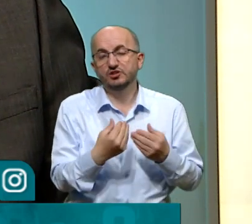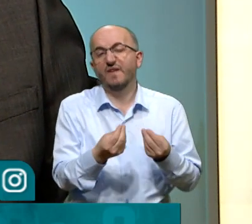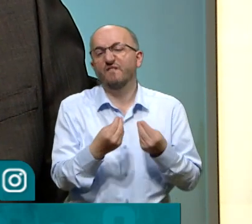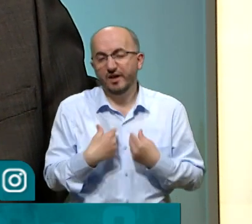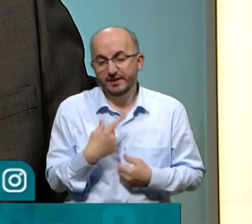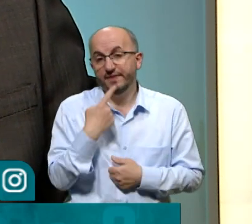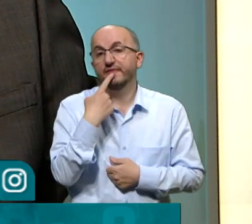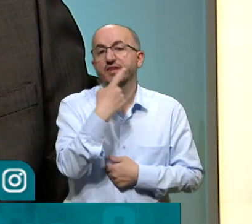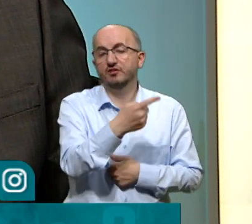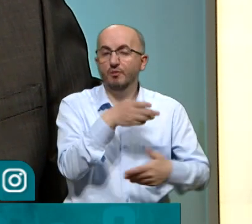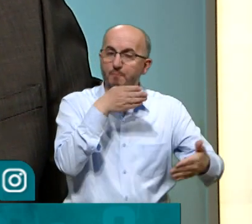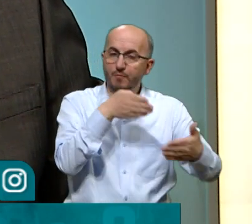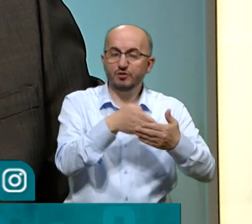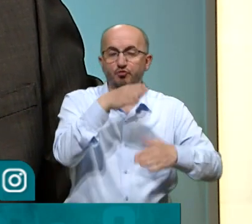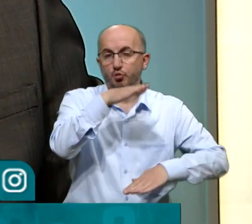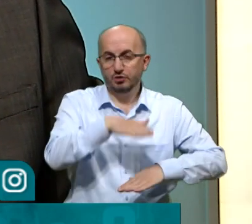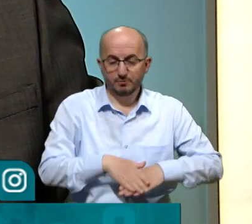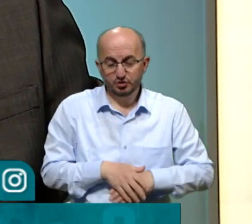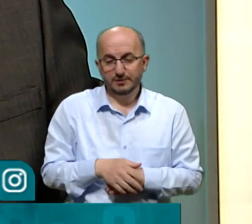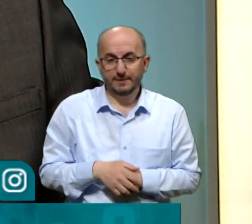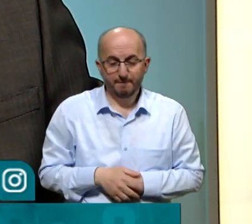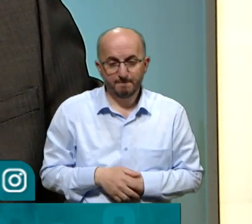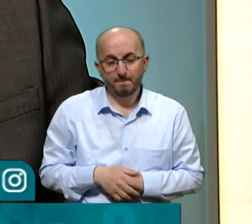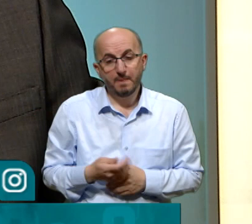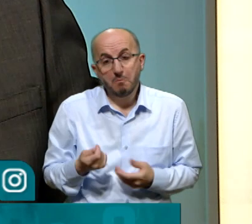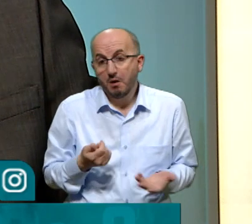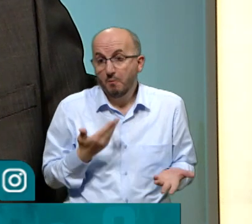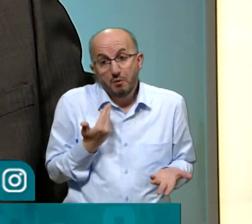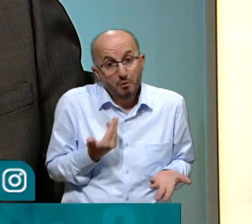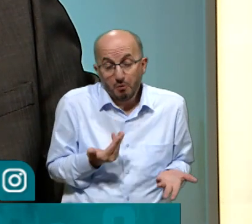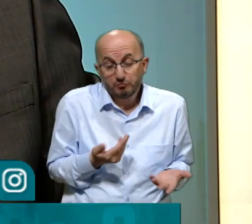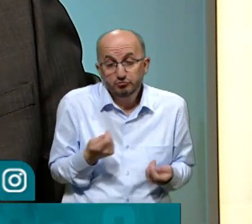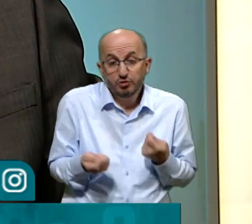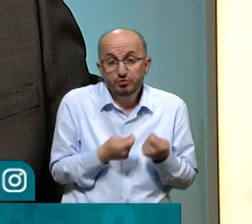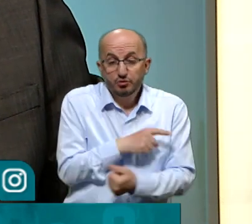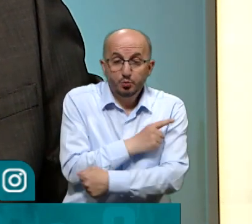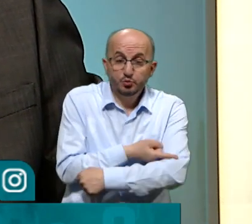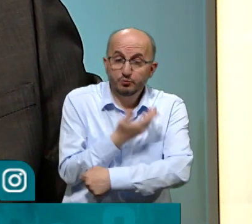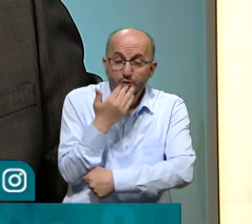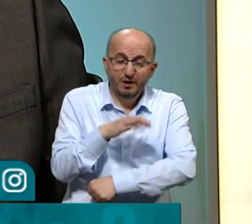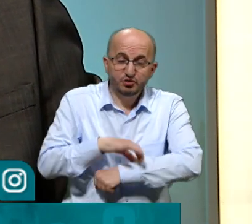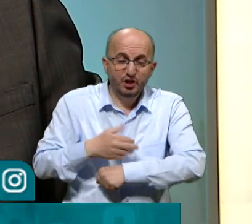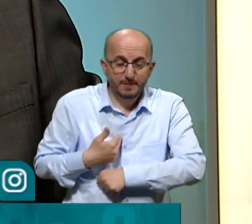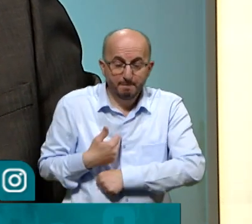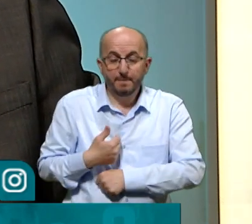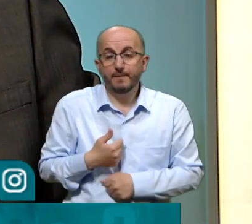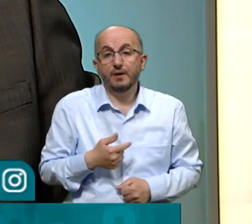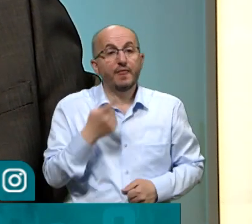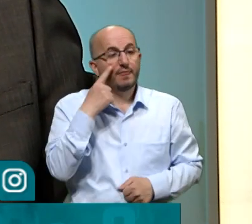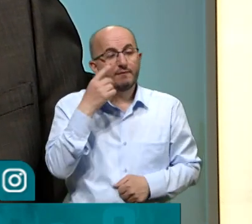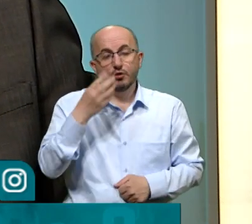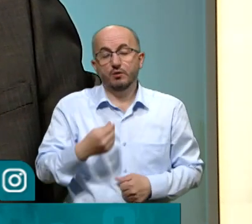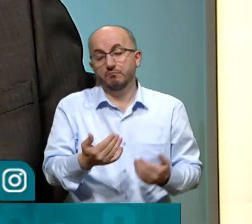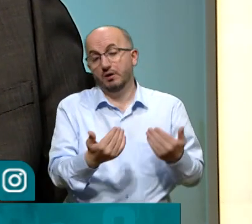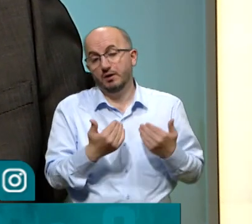maddi gücüm olmadığı için kıyıda Kenarda Bir Param da yok çalışacak gücümde yok hastayım Bana devlet